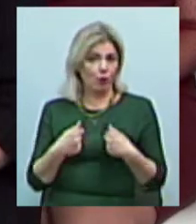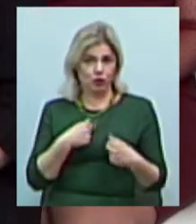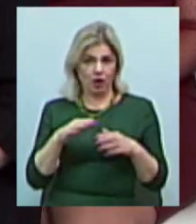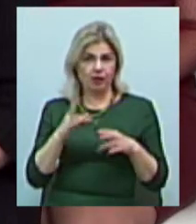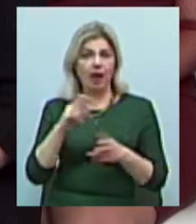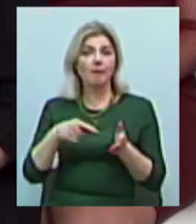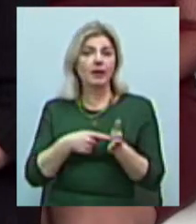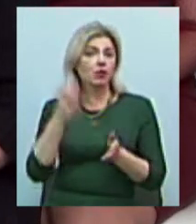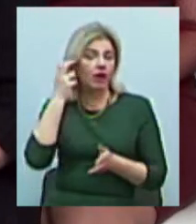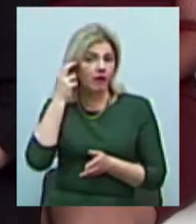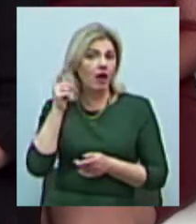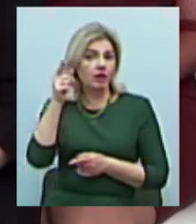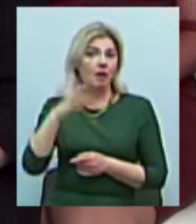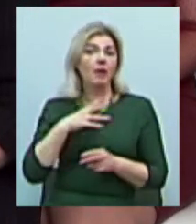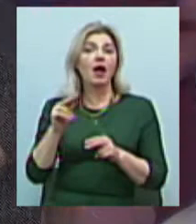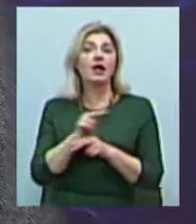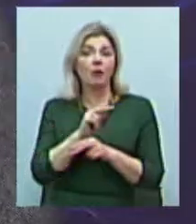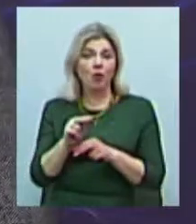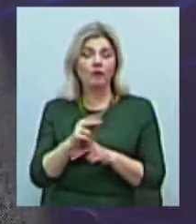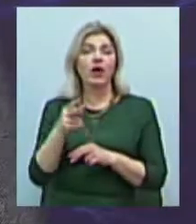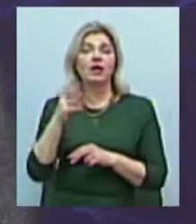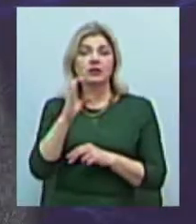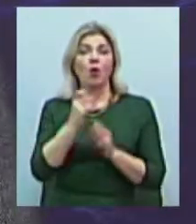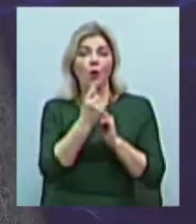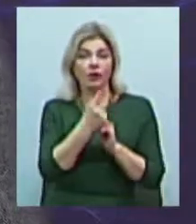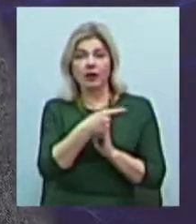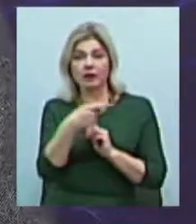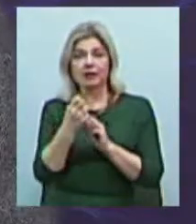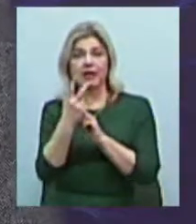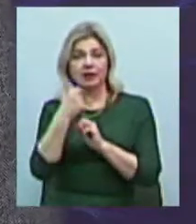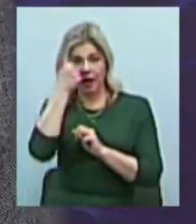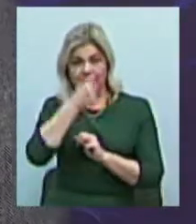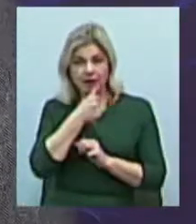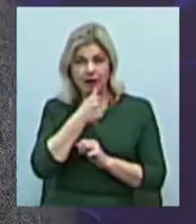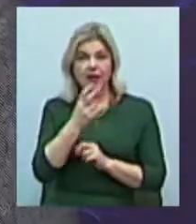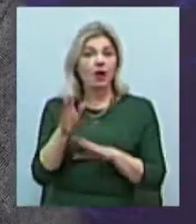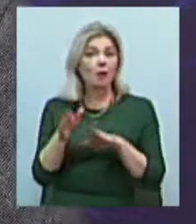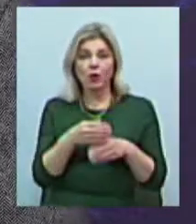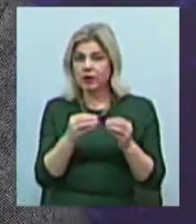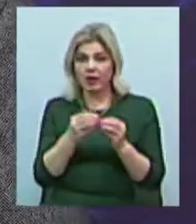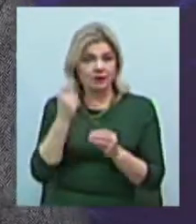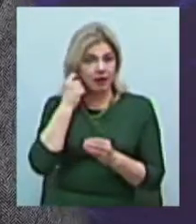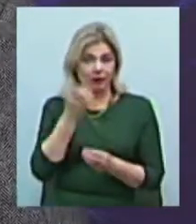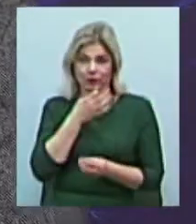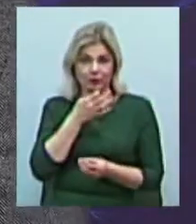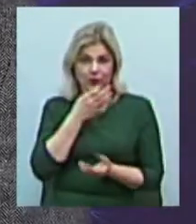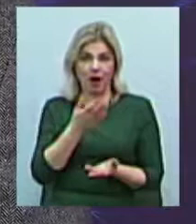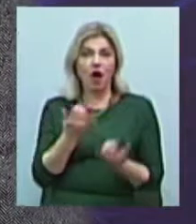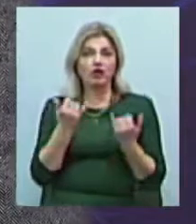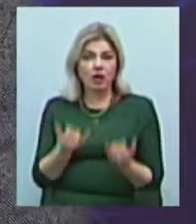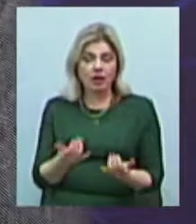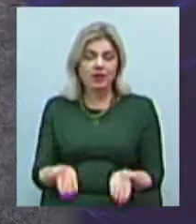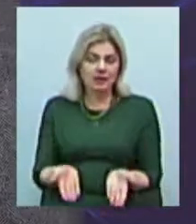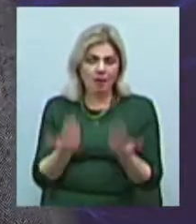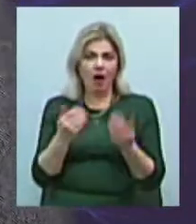Київ. Так вона ремонтувалася з 11 по 13 рік. Не пройшло навіть 10 років. Ми зараз знімаємо